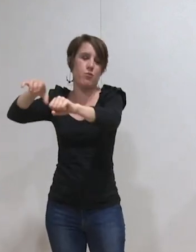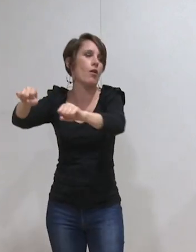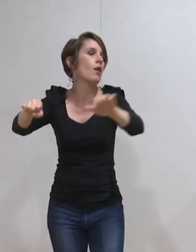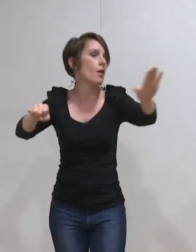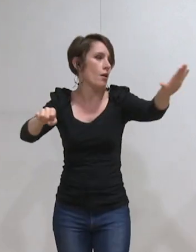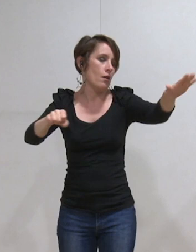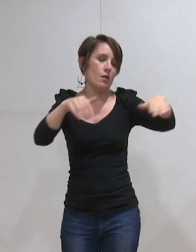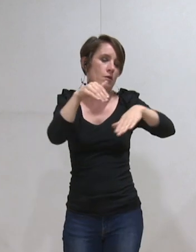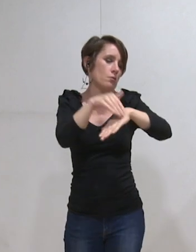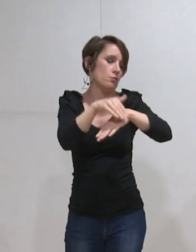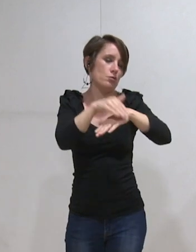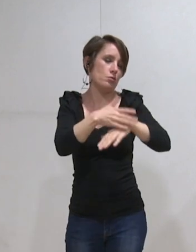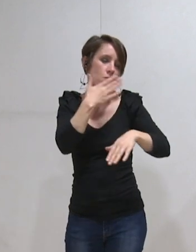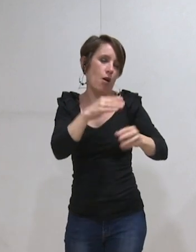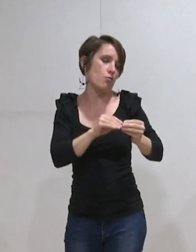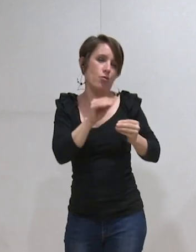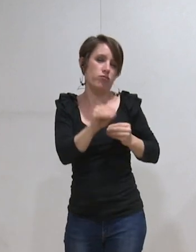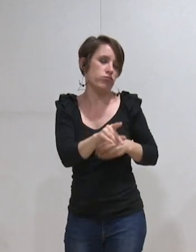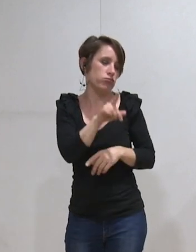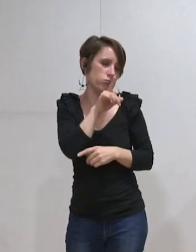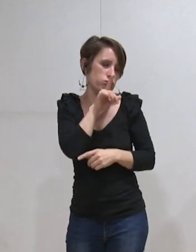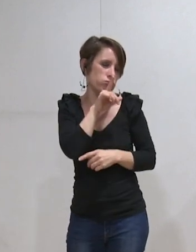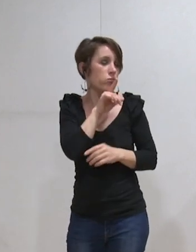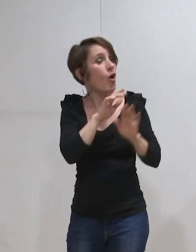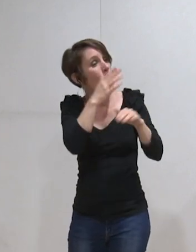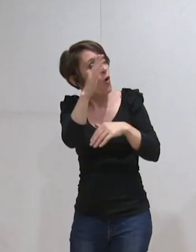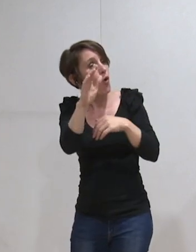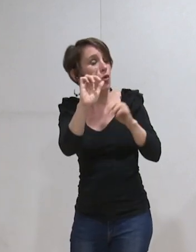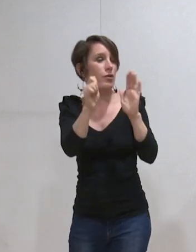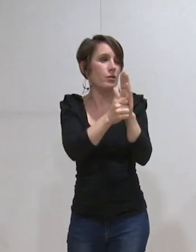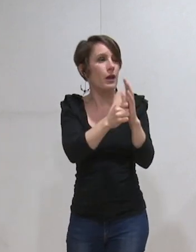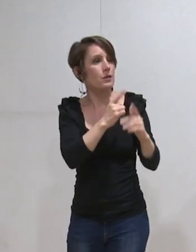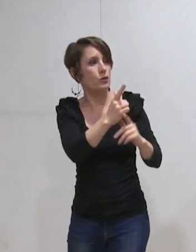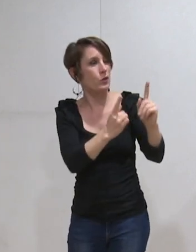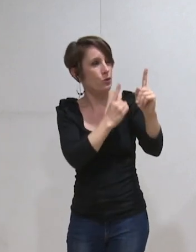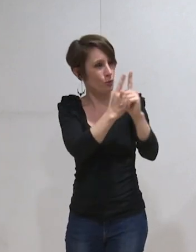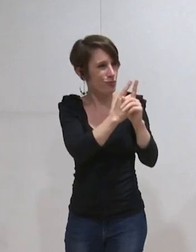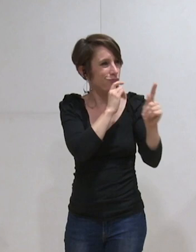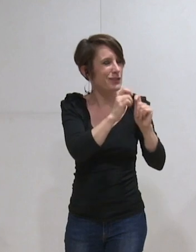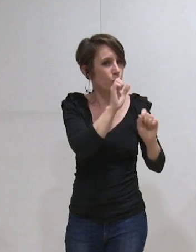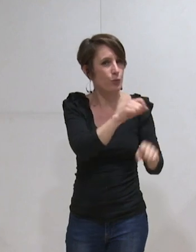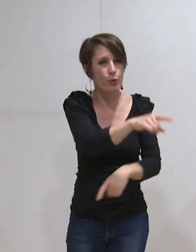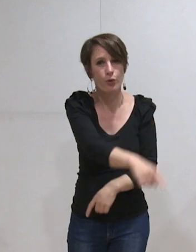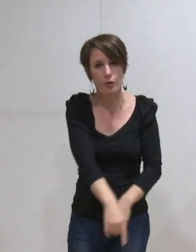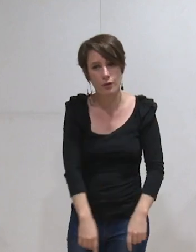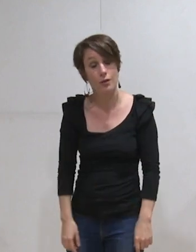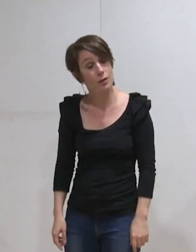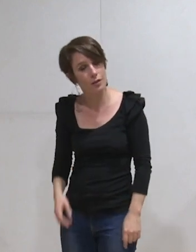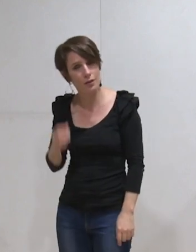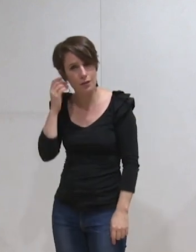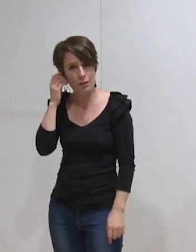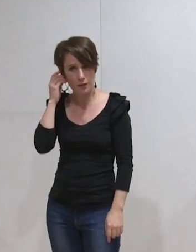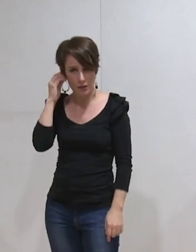soir on aura peut-être l'occasion d'en rediscuter dans un autre cadre bien oui effectivement oui et je